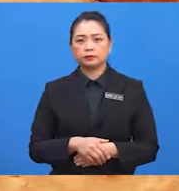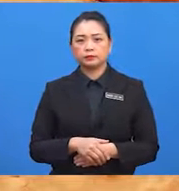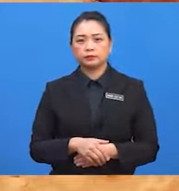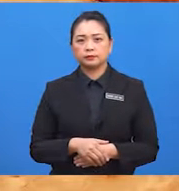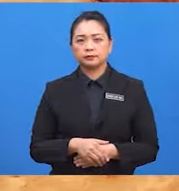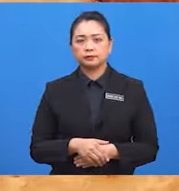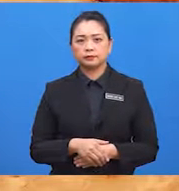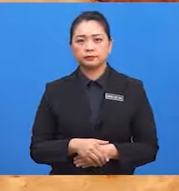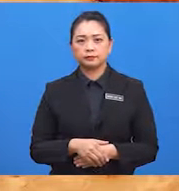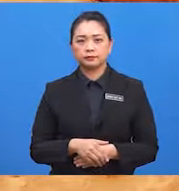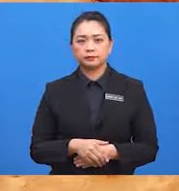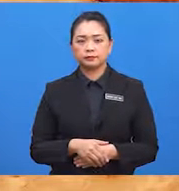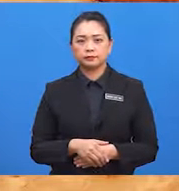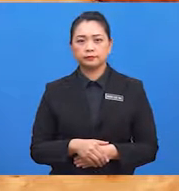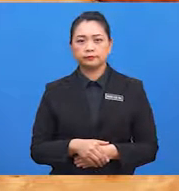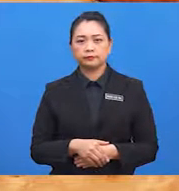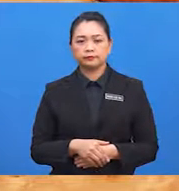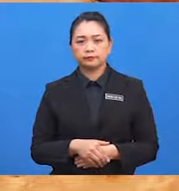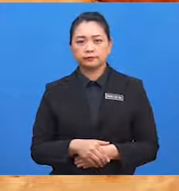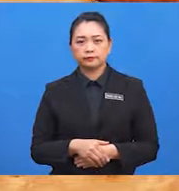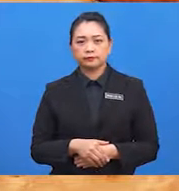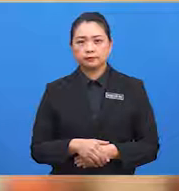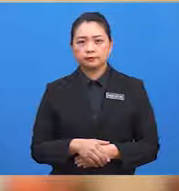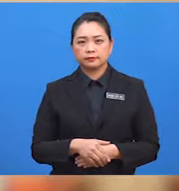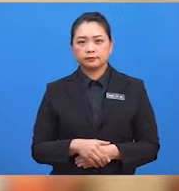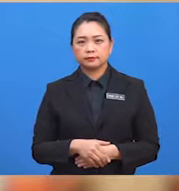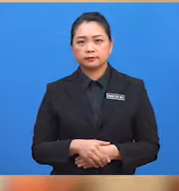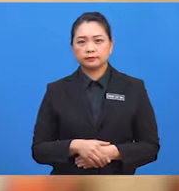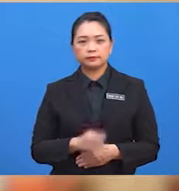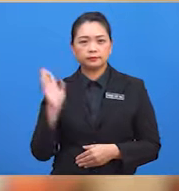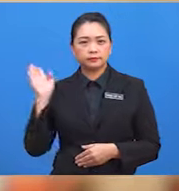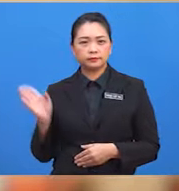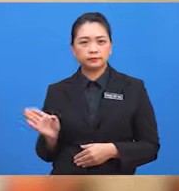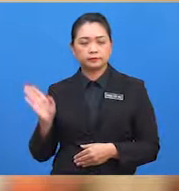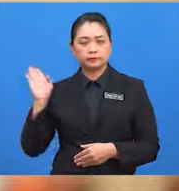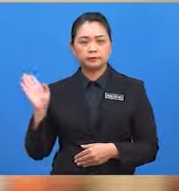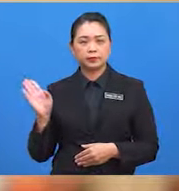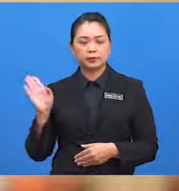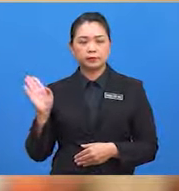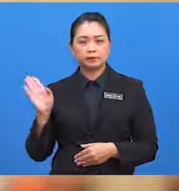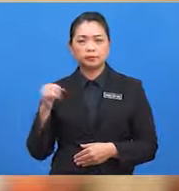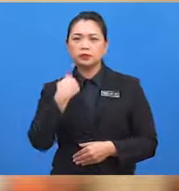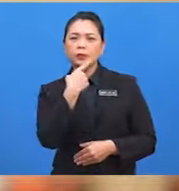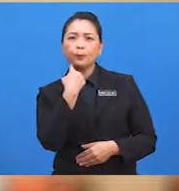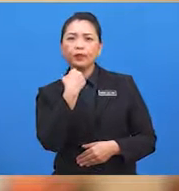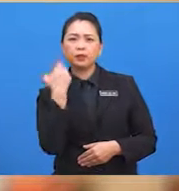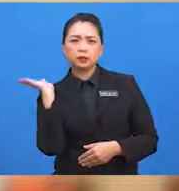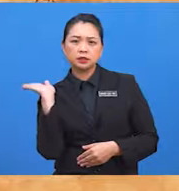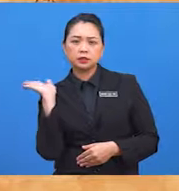dikeluarkan oleh seorang tokoh sejarawan yang terkenal iaitu Herodotus. Siapakah Herodotus ini,